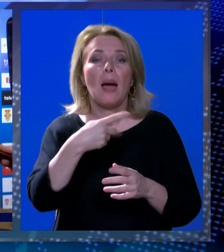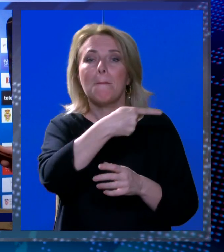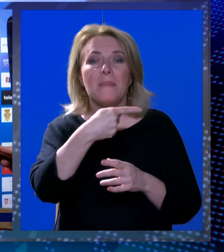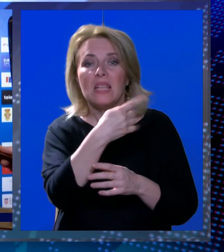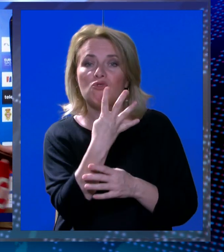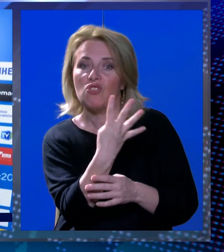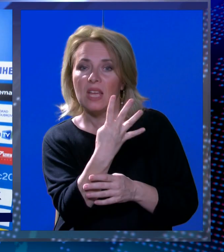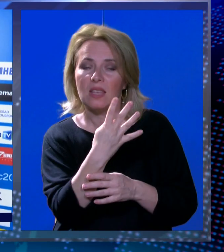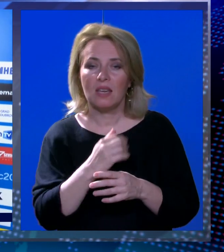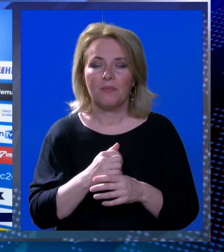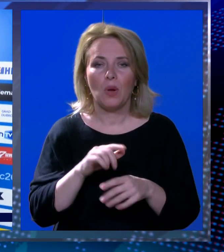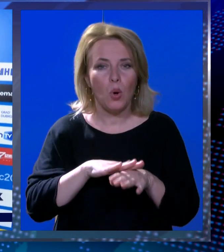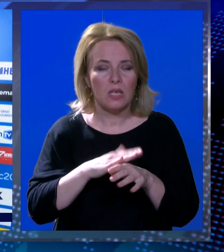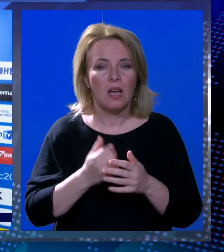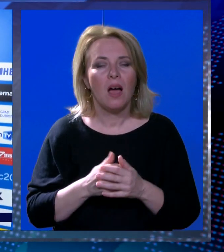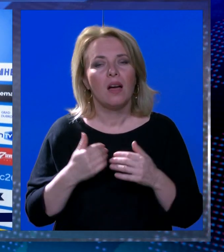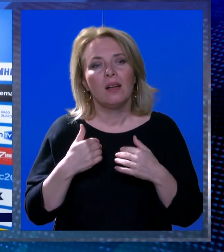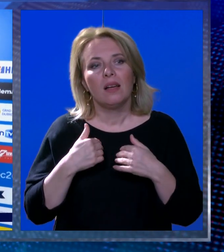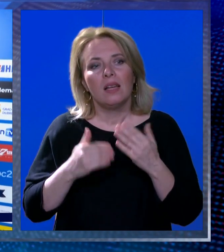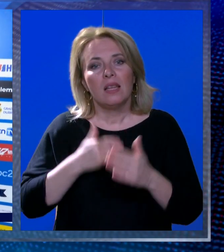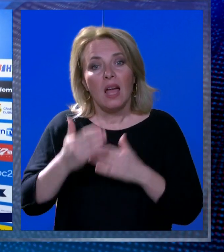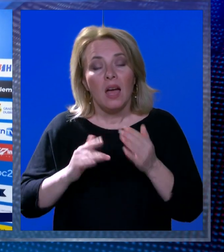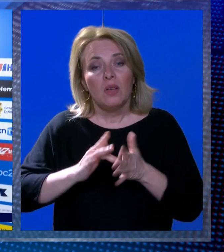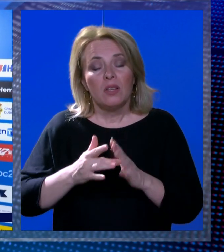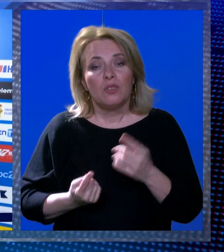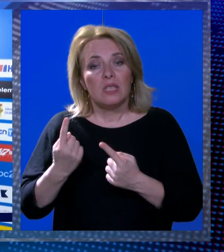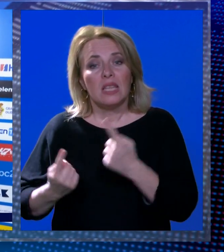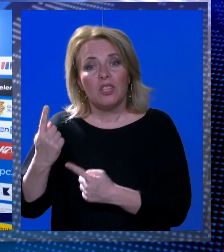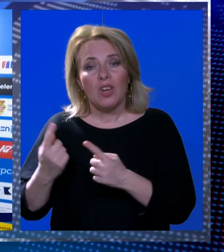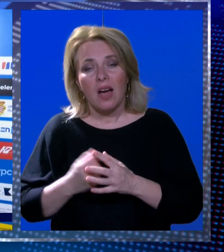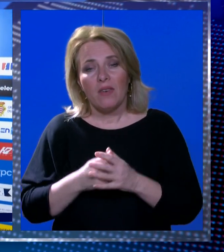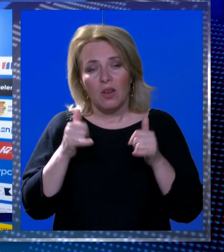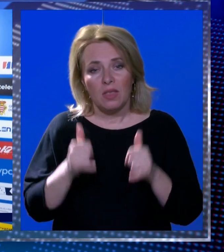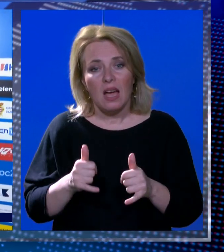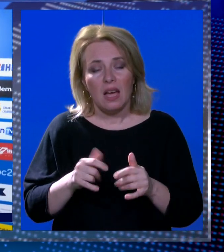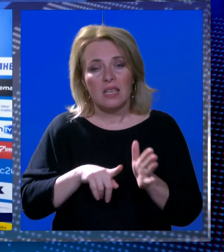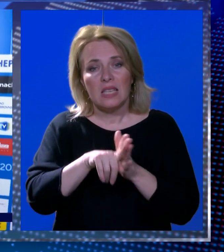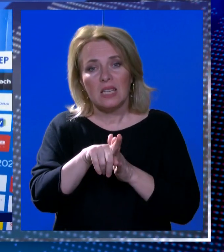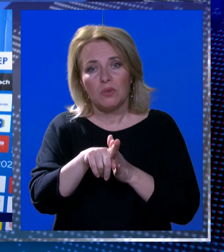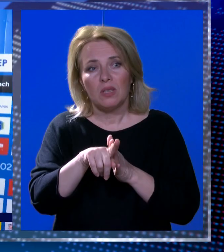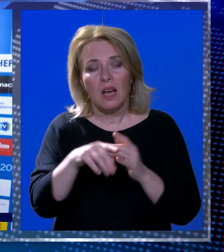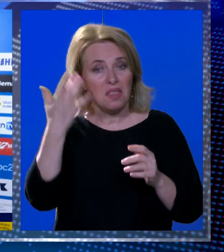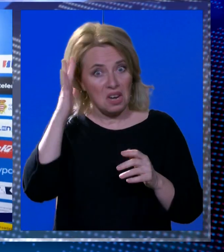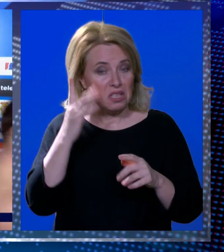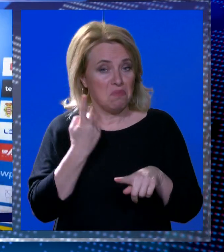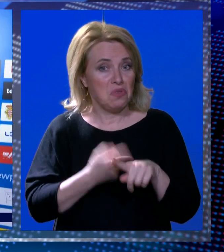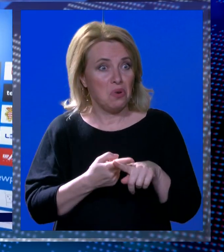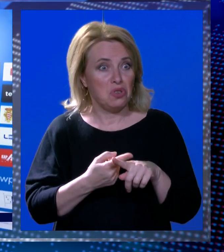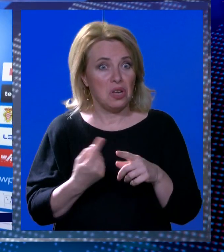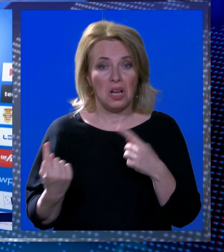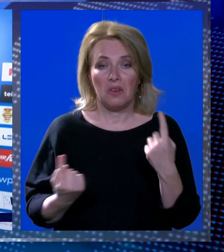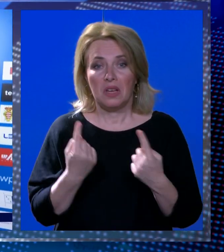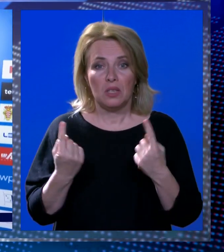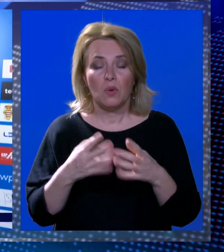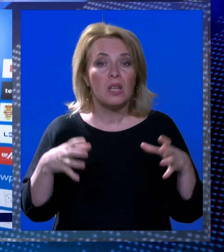evo. Pa iskren da budem, nakon svega ovoga što se izdešavalo danas rezultata, ni ne znam